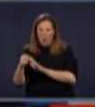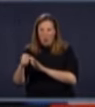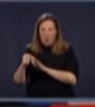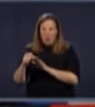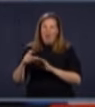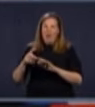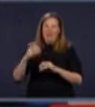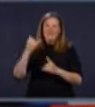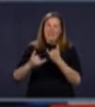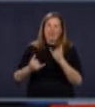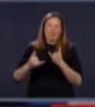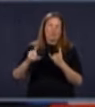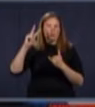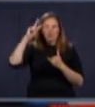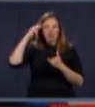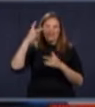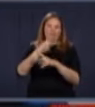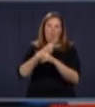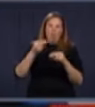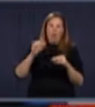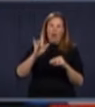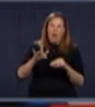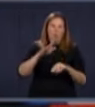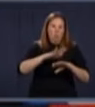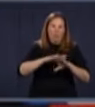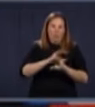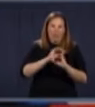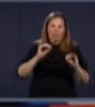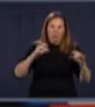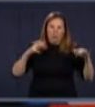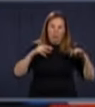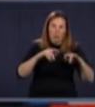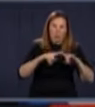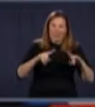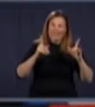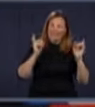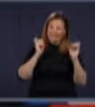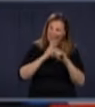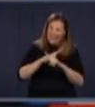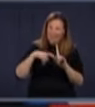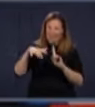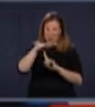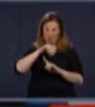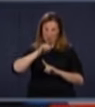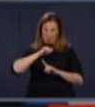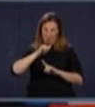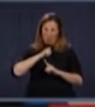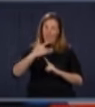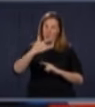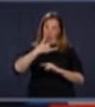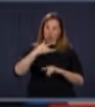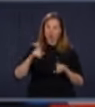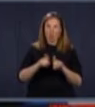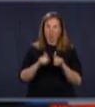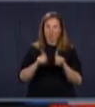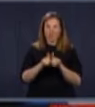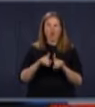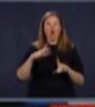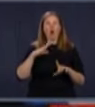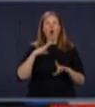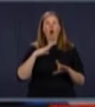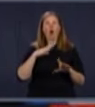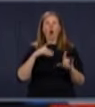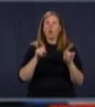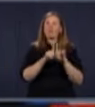ne l'a pas fait, parce qu'on ne l'a pas recommandé. Fait que vous comprendrez. Fait que là, cette question-là, il faut voir. Il faut voir le maintenant. Il y a toutes sortes de modèles, hein, le modèle des bulles